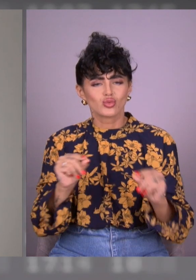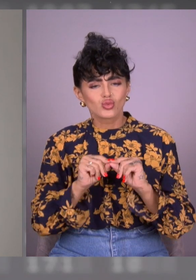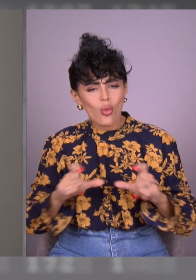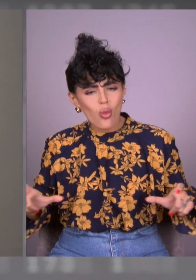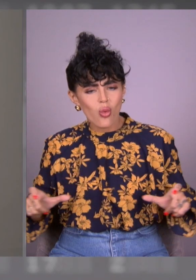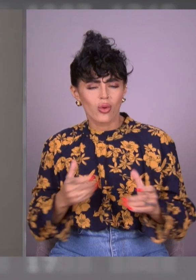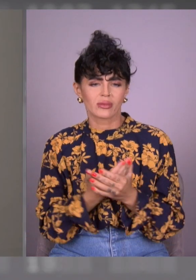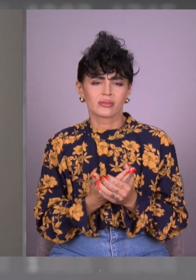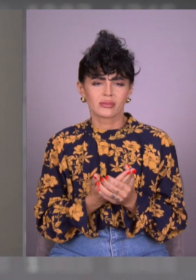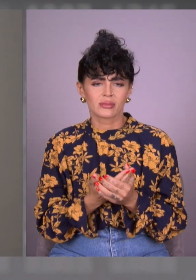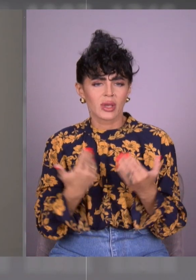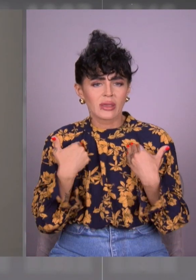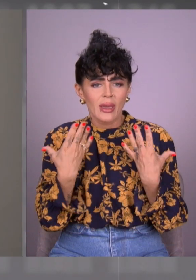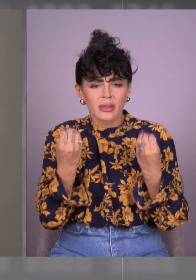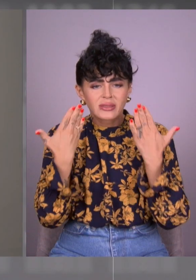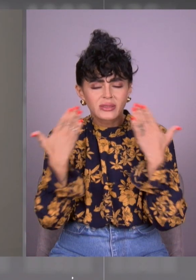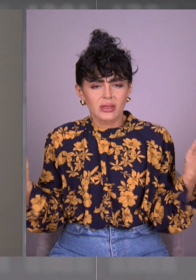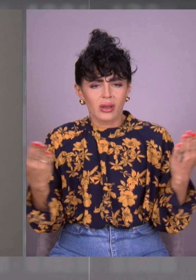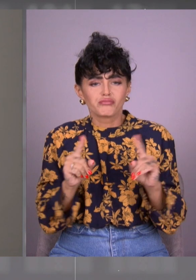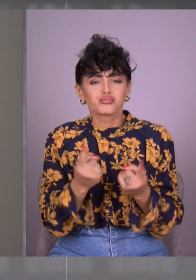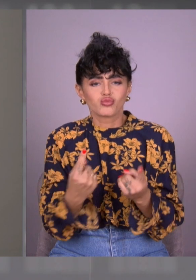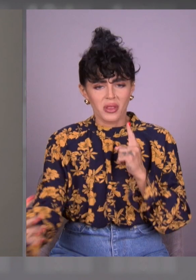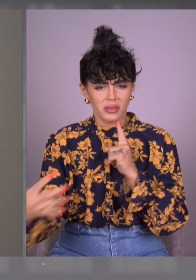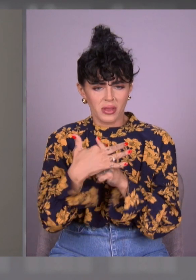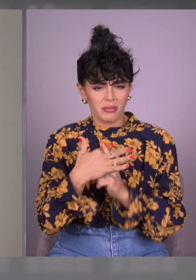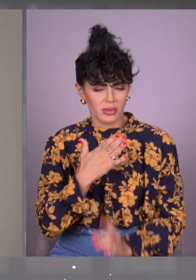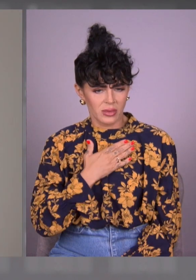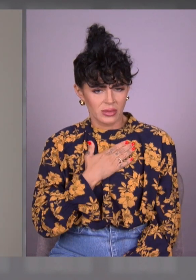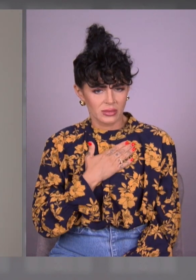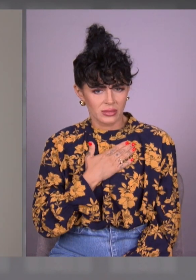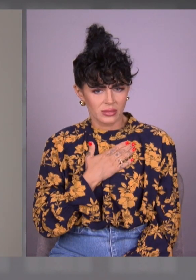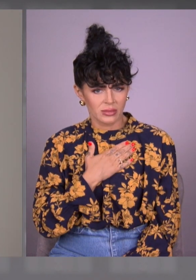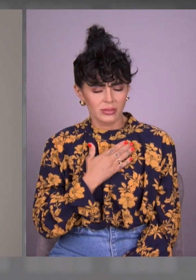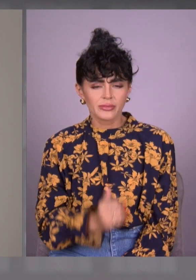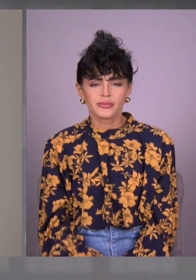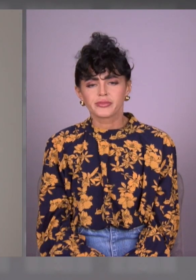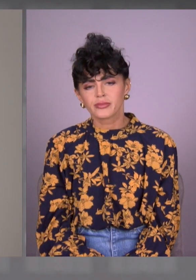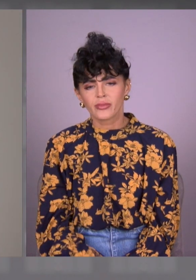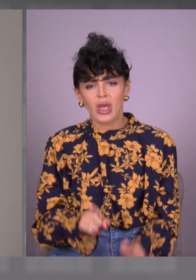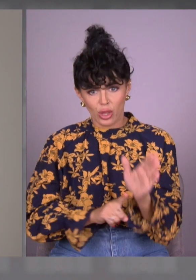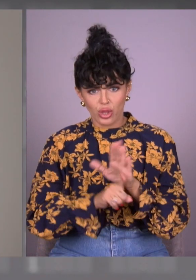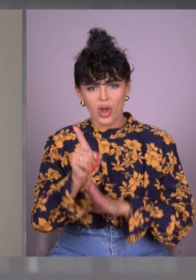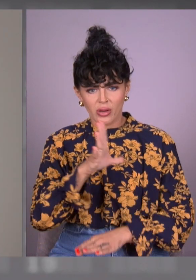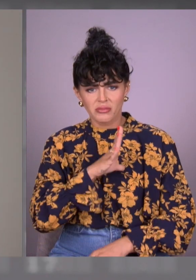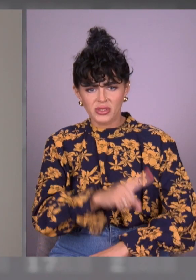школу. Я не знаю, чого на нас напали. Почалися масові обстріли нашої